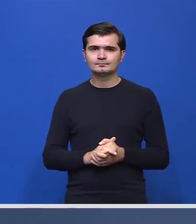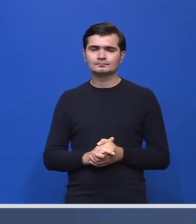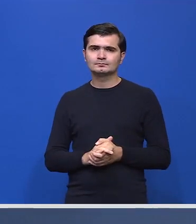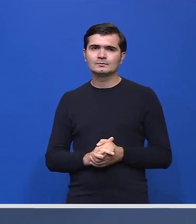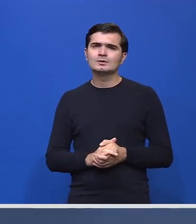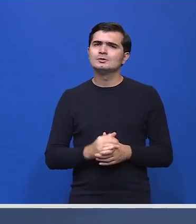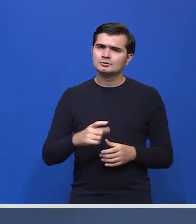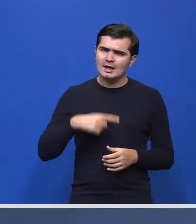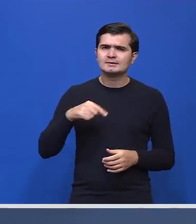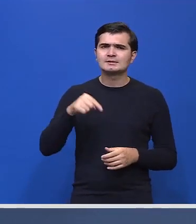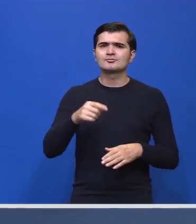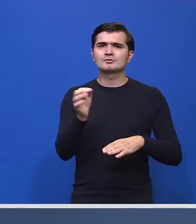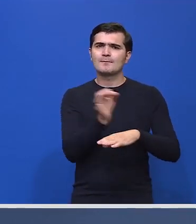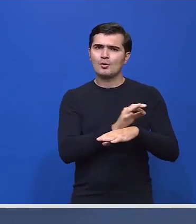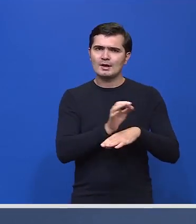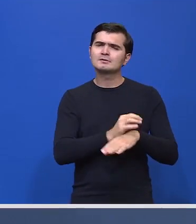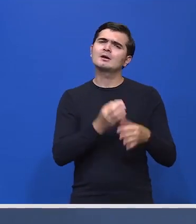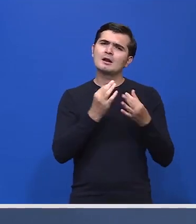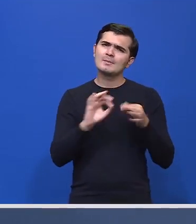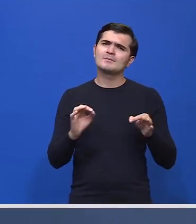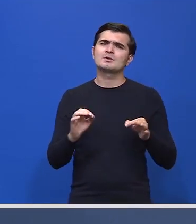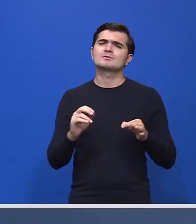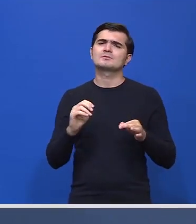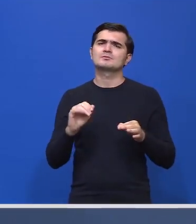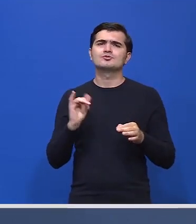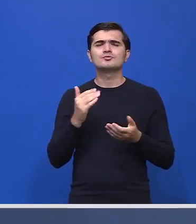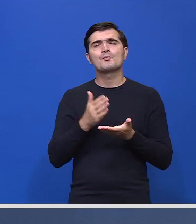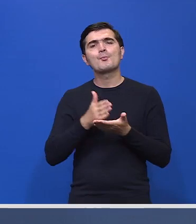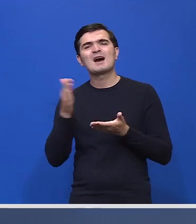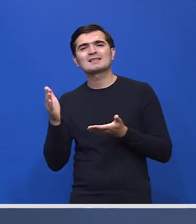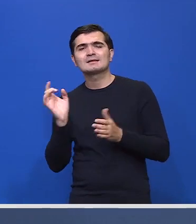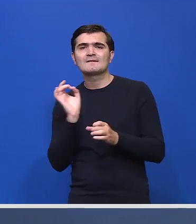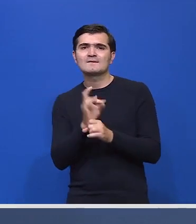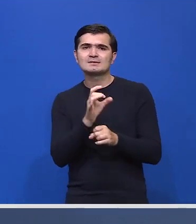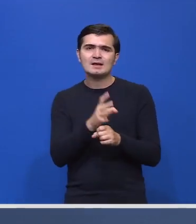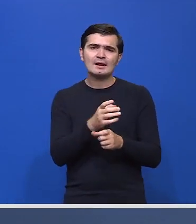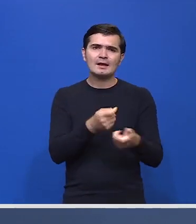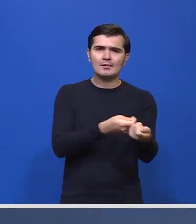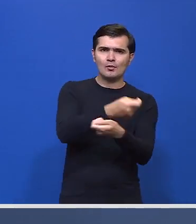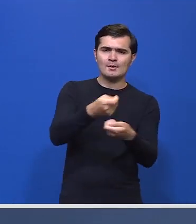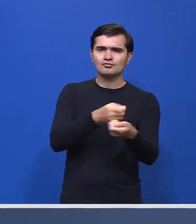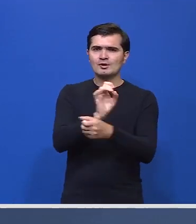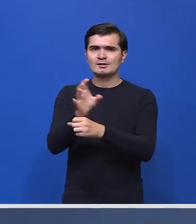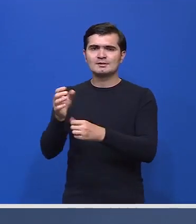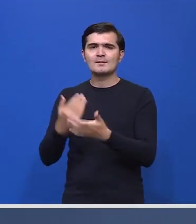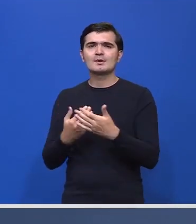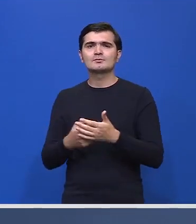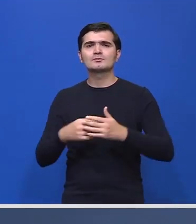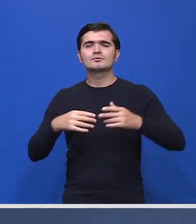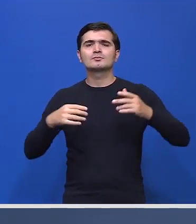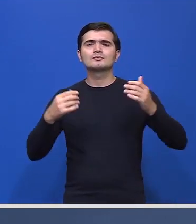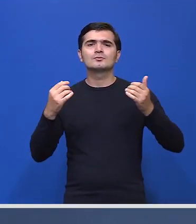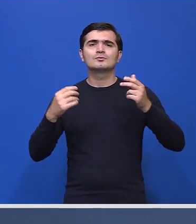sunt proiecte care permit inclusiv partea de comercializare a